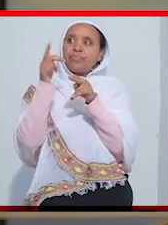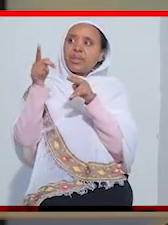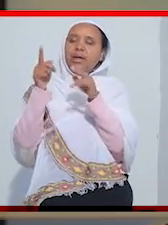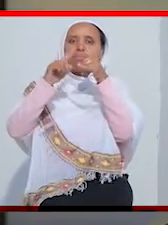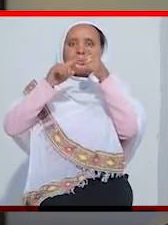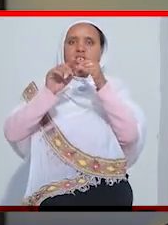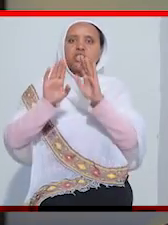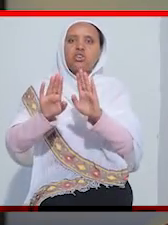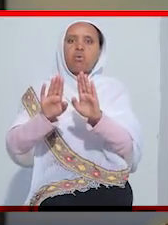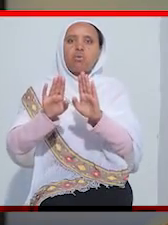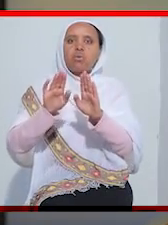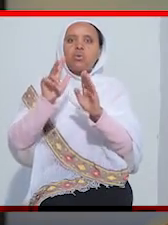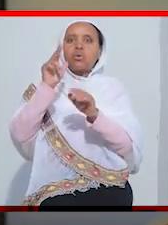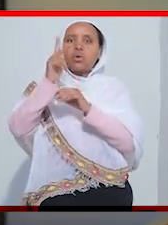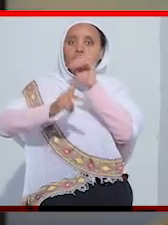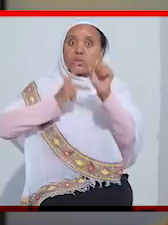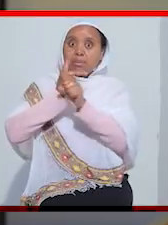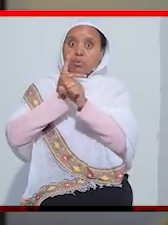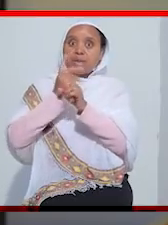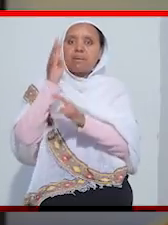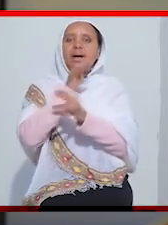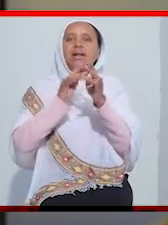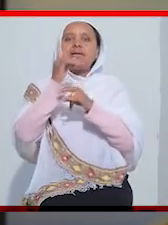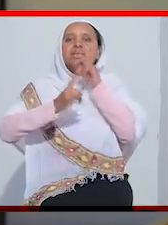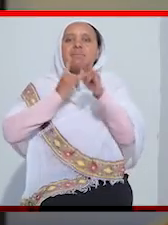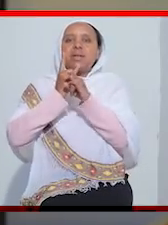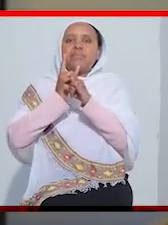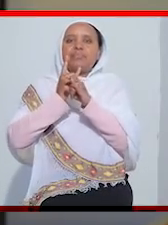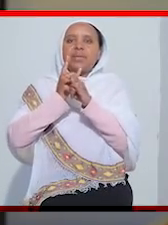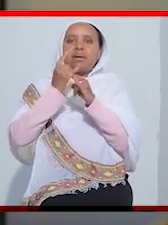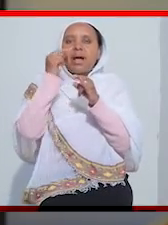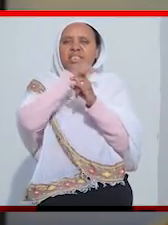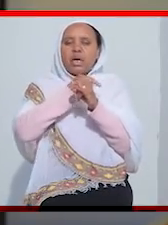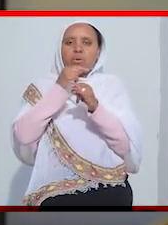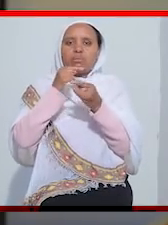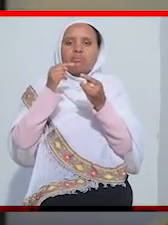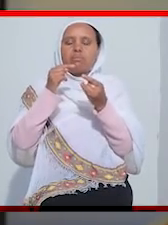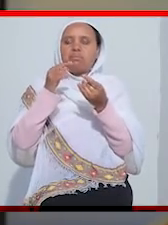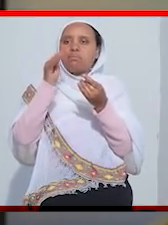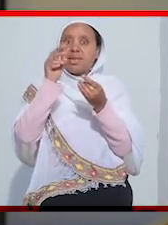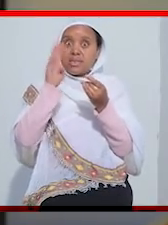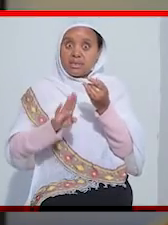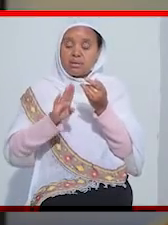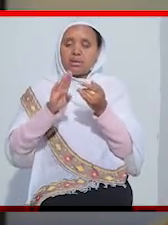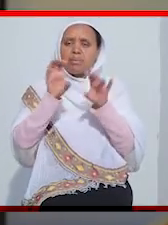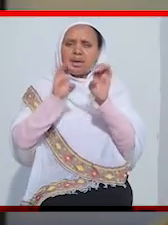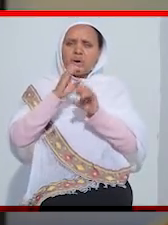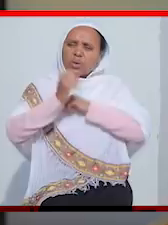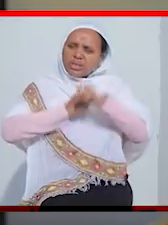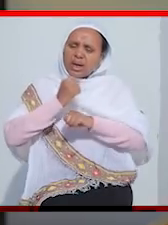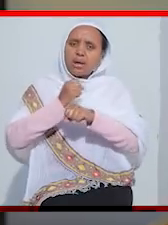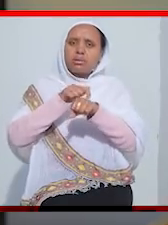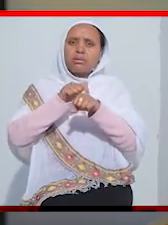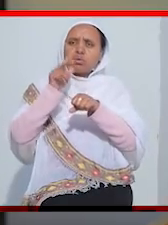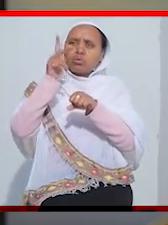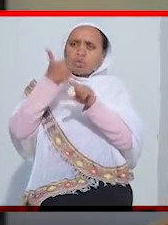መከራውን የማሳጠር ያንን በመጨረሻው የሶስት ዓመቱን የመከራ ዘመን በሐሳዊ መሲህ ጊዜ የሚደረገውን